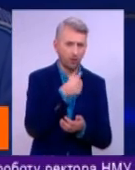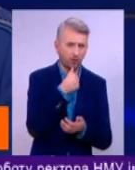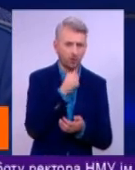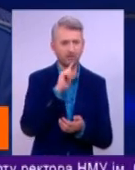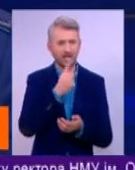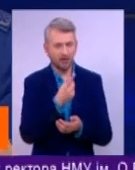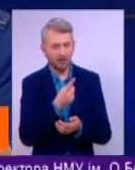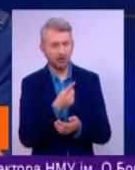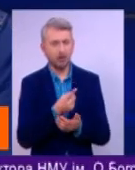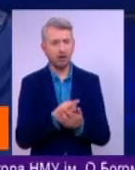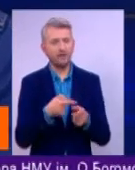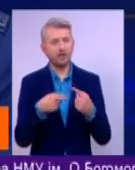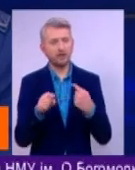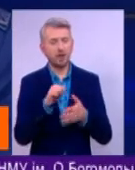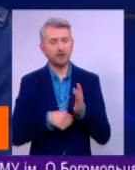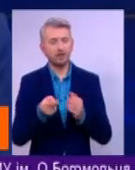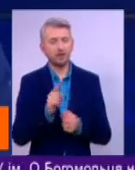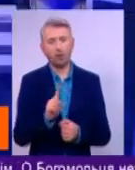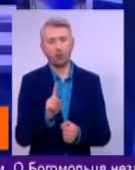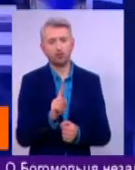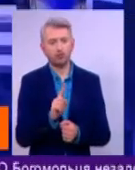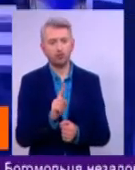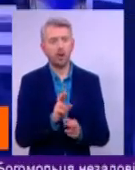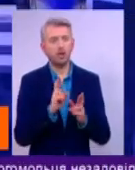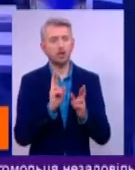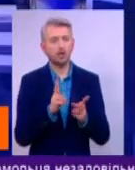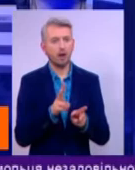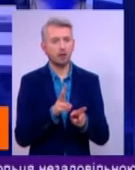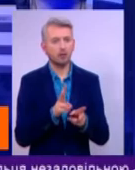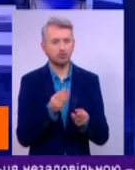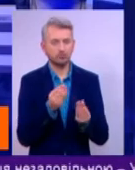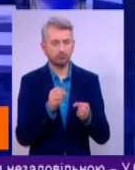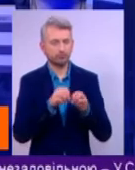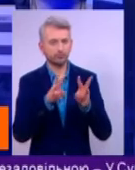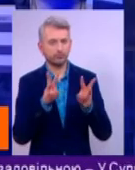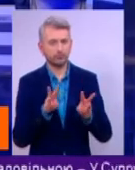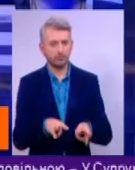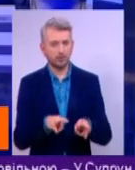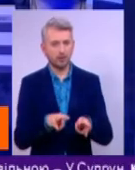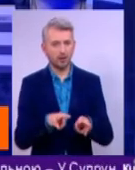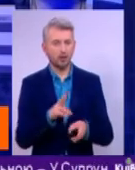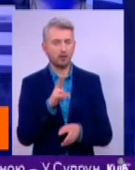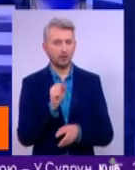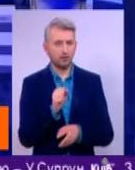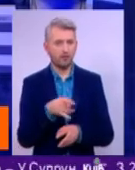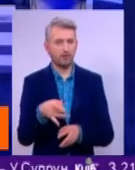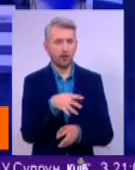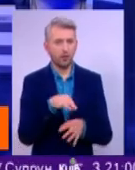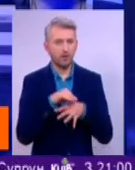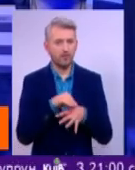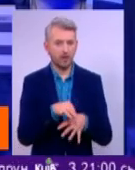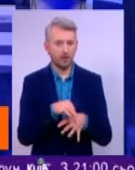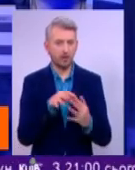говорив, відрізняється від того, що яким чином здійснюється грошове забезпечення в районі